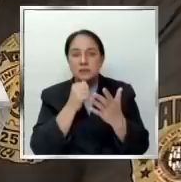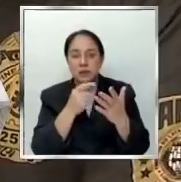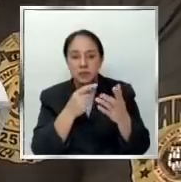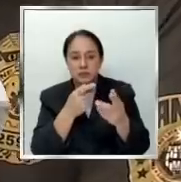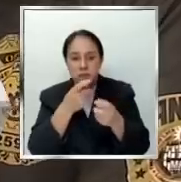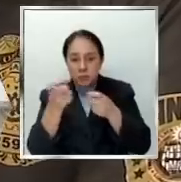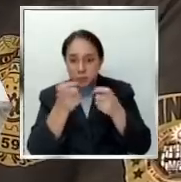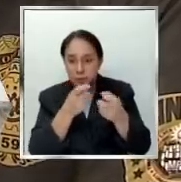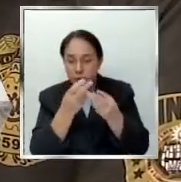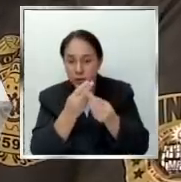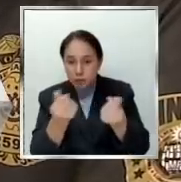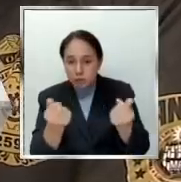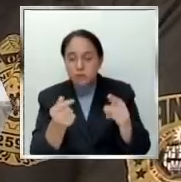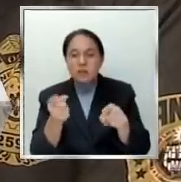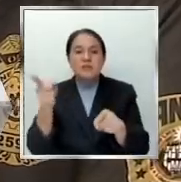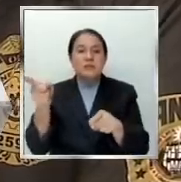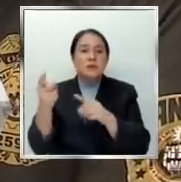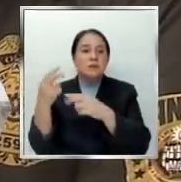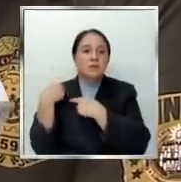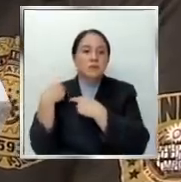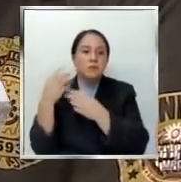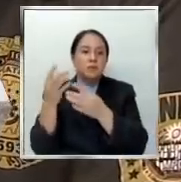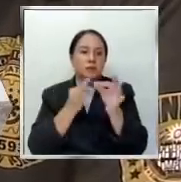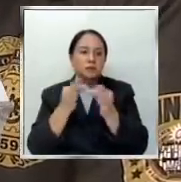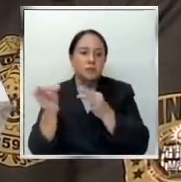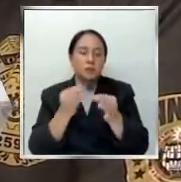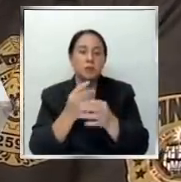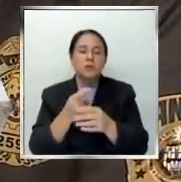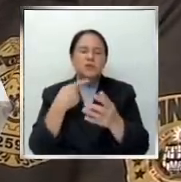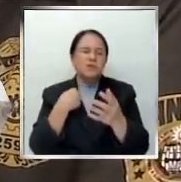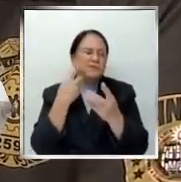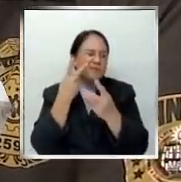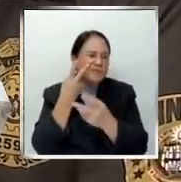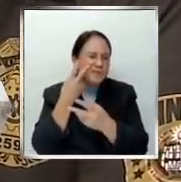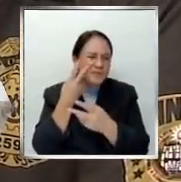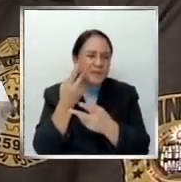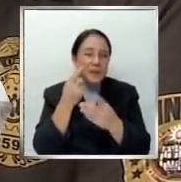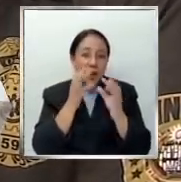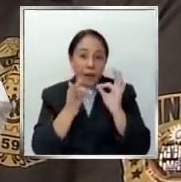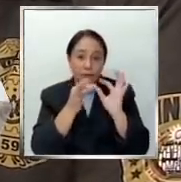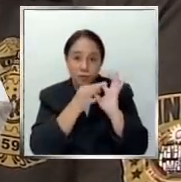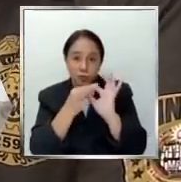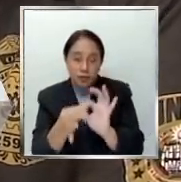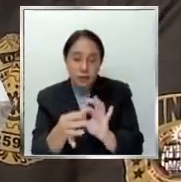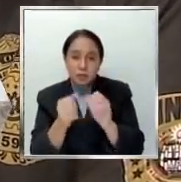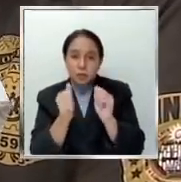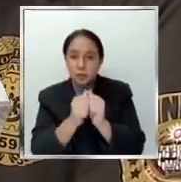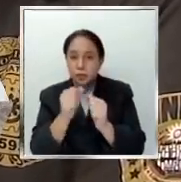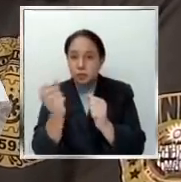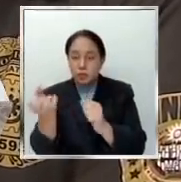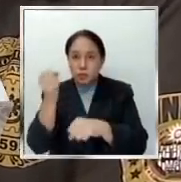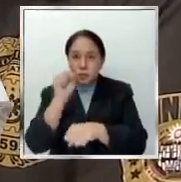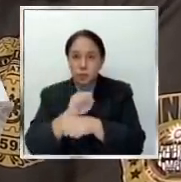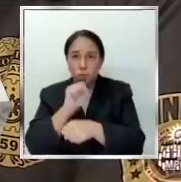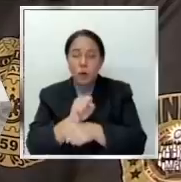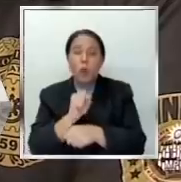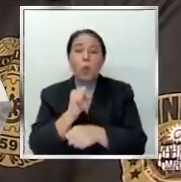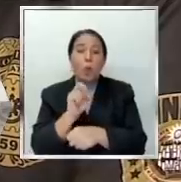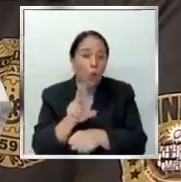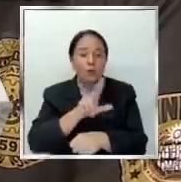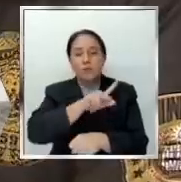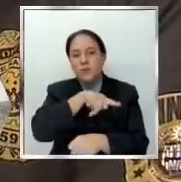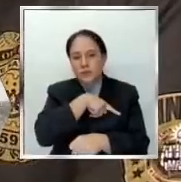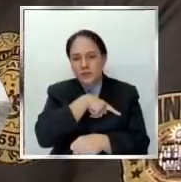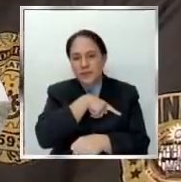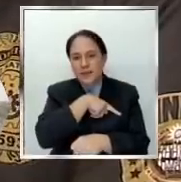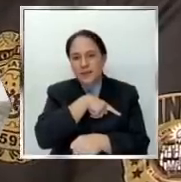mapaliwanag. Titingnan natin lahat yung angulo na yan, kung ito ba ay connected talaga sa trabaho nila o personal itong alita na